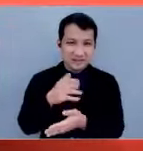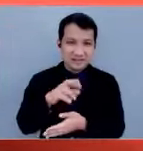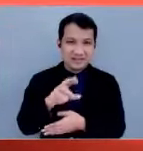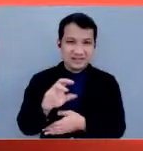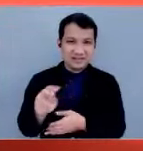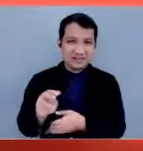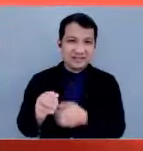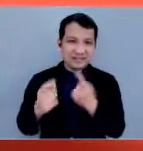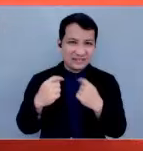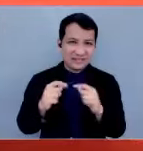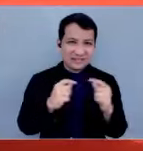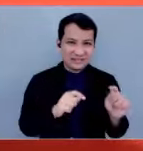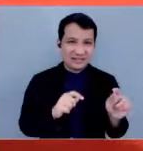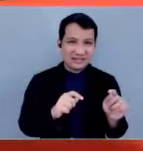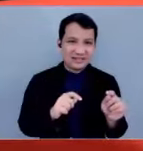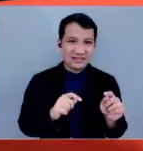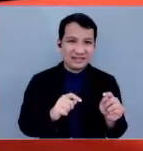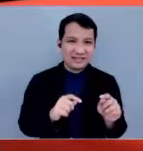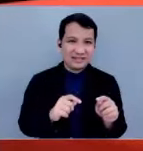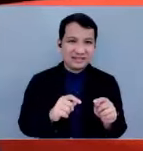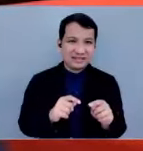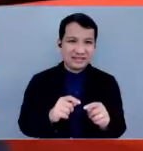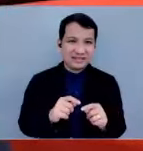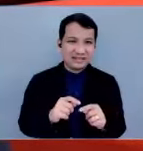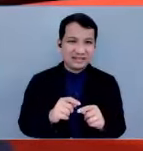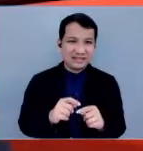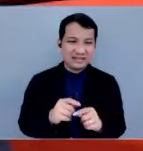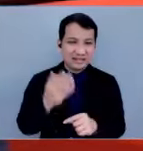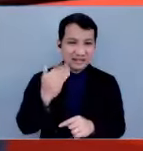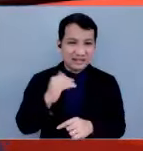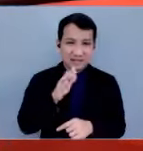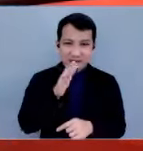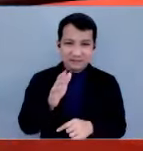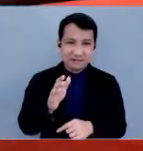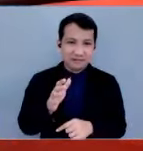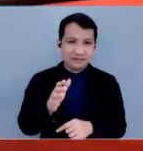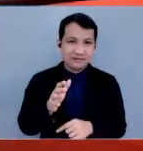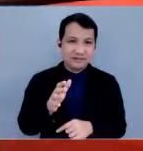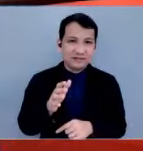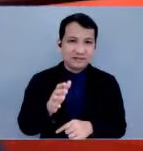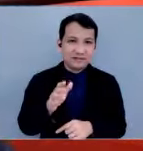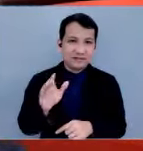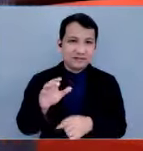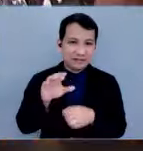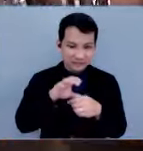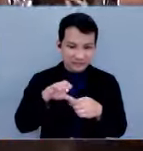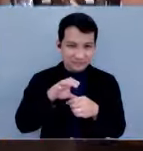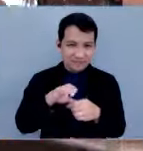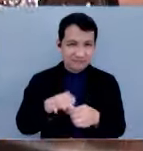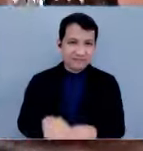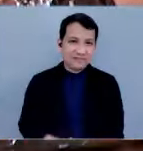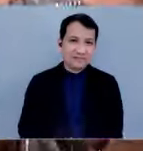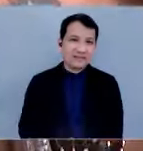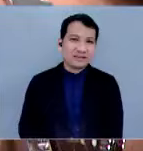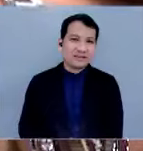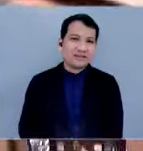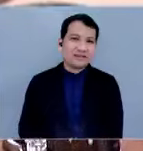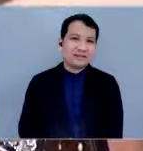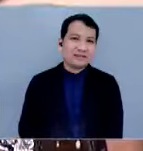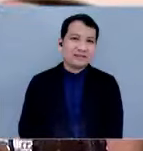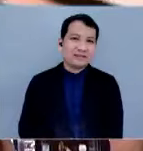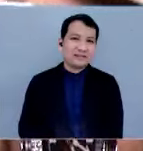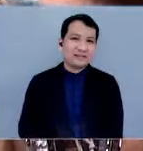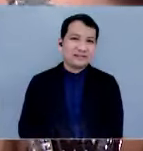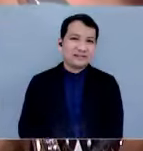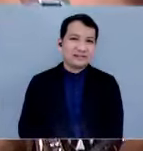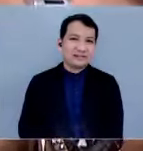na-try. Can I tell you, ba't trinay ni Mami yun? Kasi hindi siya nag-chocolate ngayon. Diba, Mami? Na yung real fruit ko.